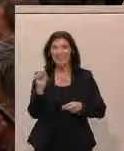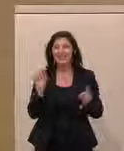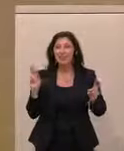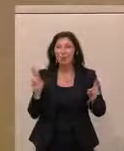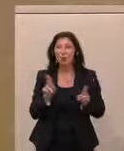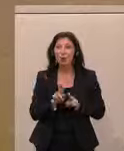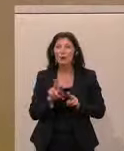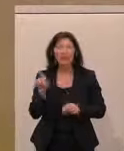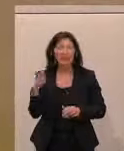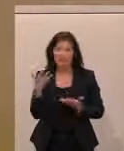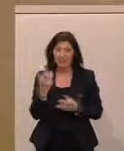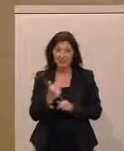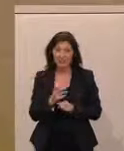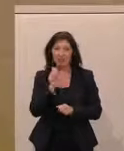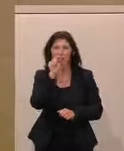hat geschwiegen,